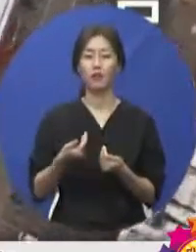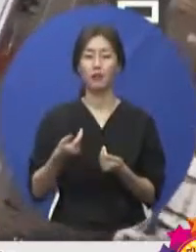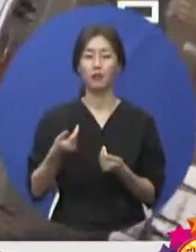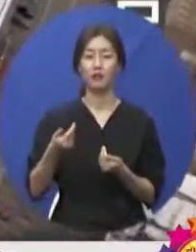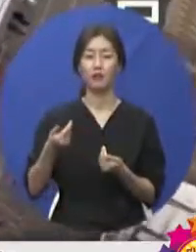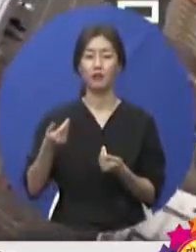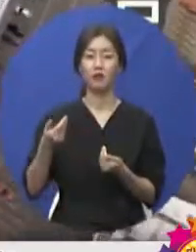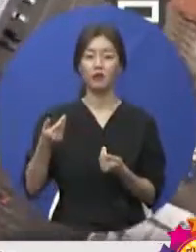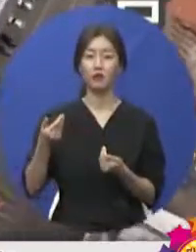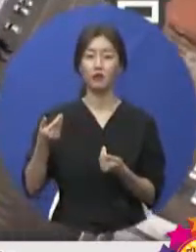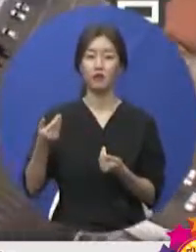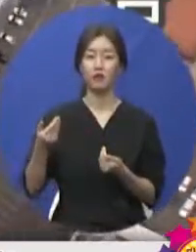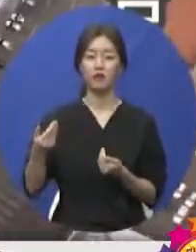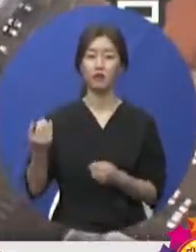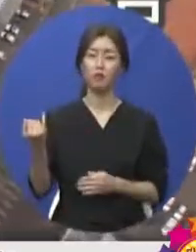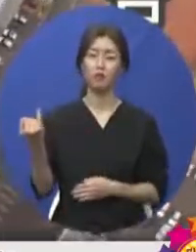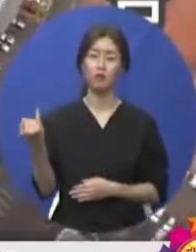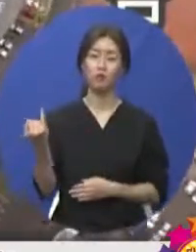가는